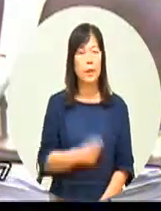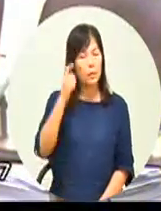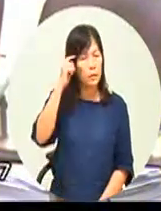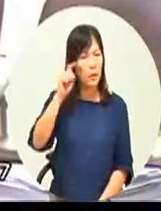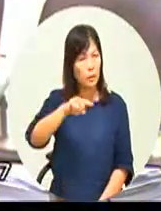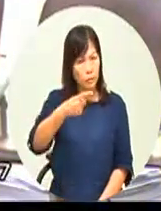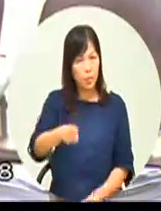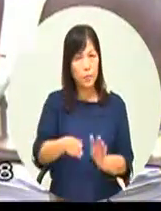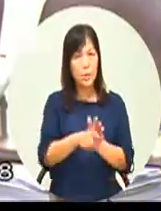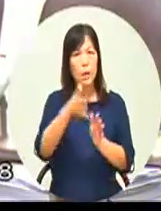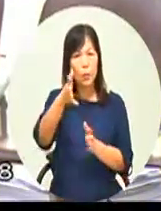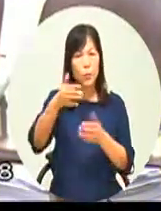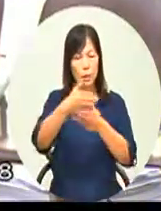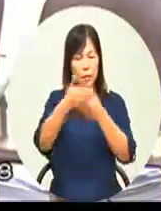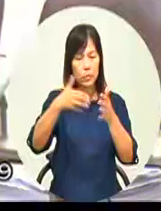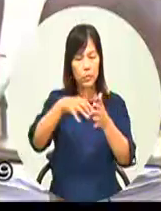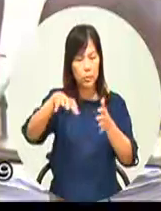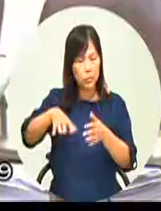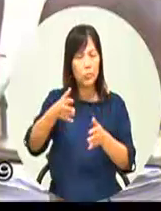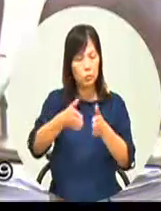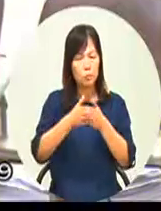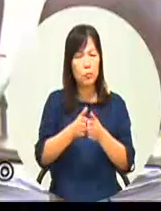要也要来请教我们的交通局了哈。